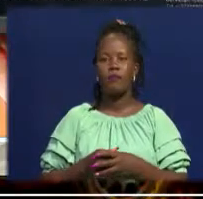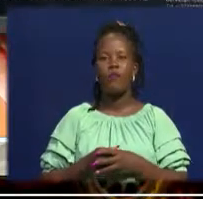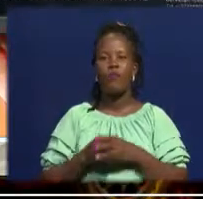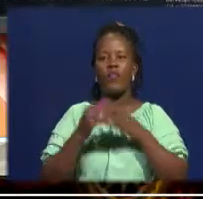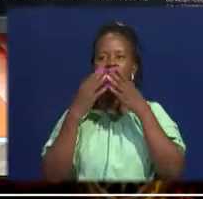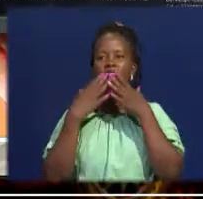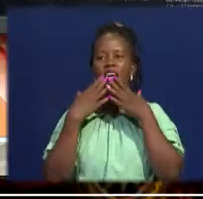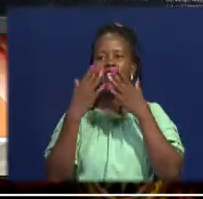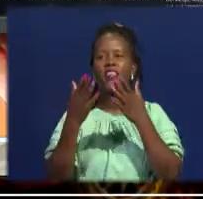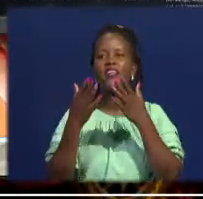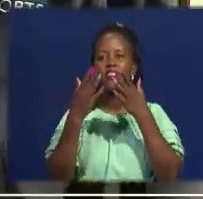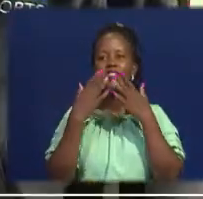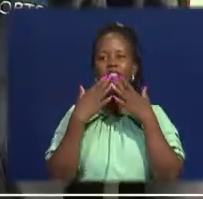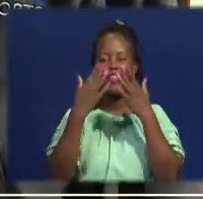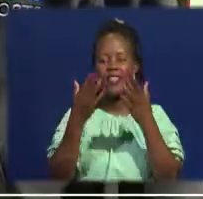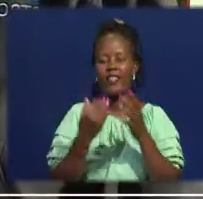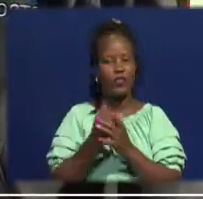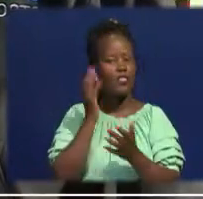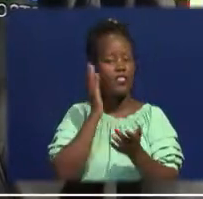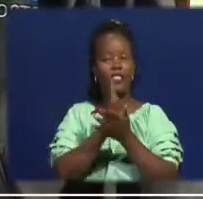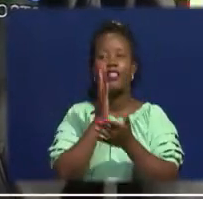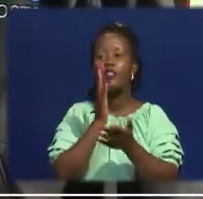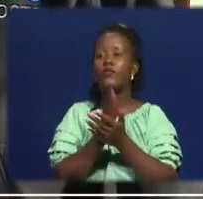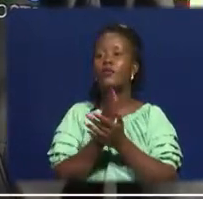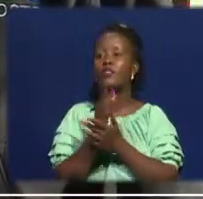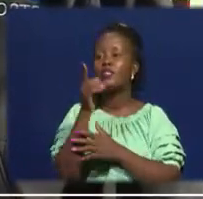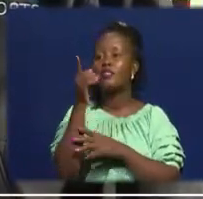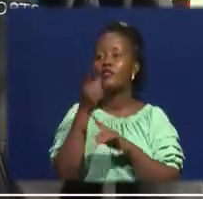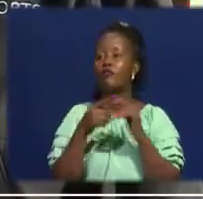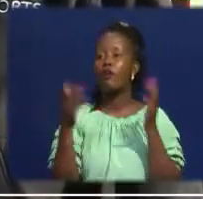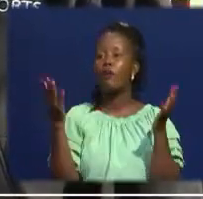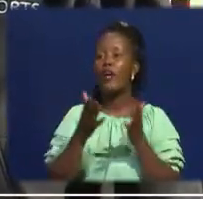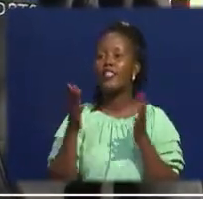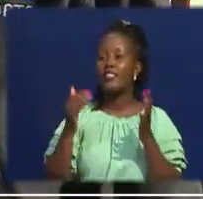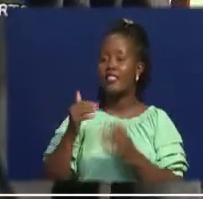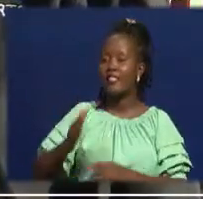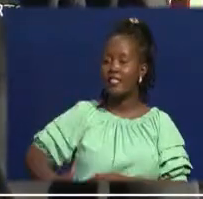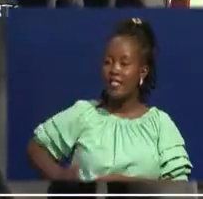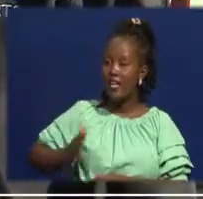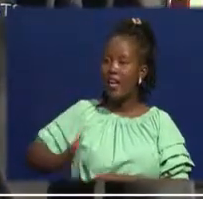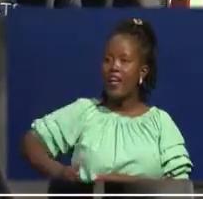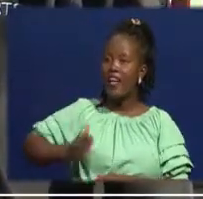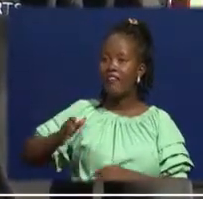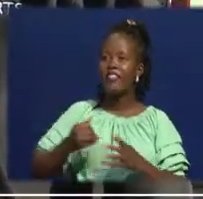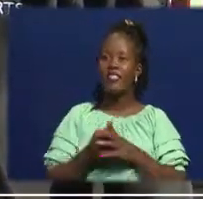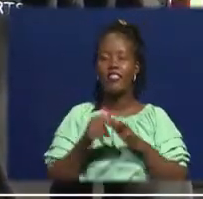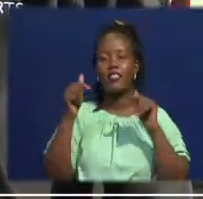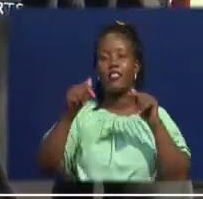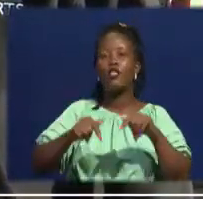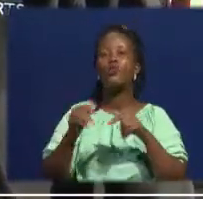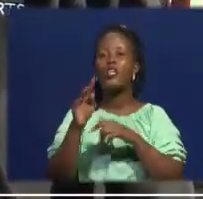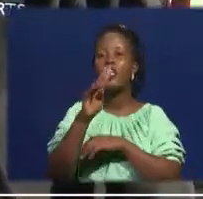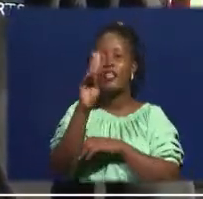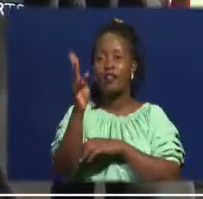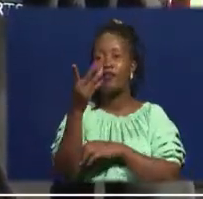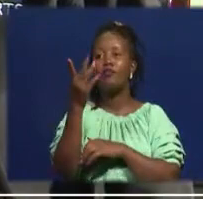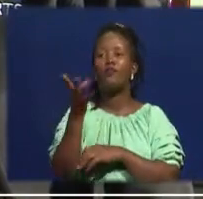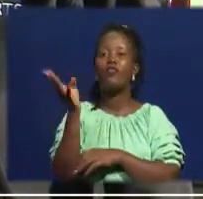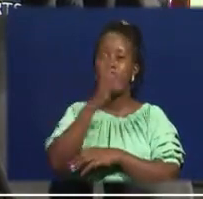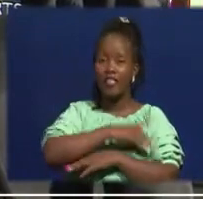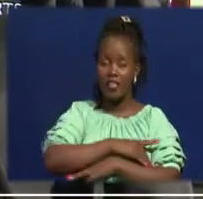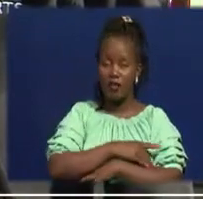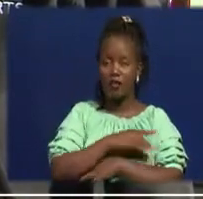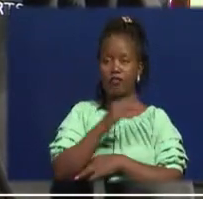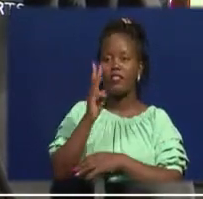Shukran sana, ulivyosema ni kwamba ni kweli kabisa, tuko katika maeneo ya Vasha mkipenda Naivasha, ikiwa ni siku ya nne ya mbio za